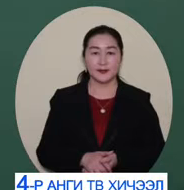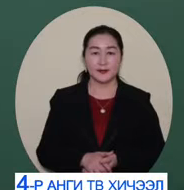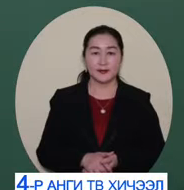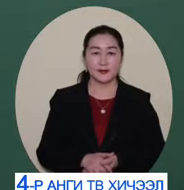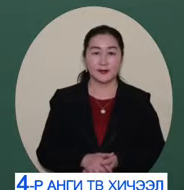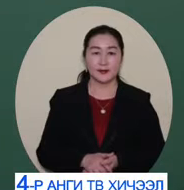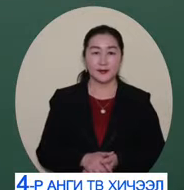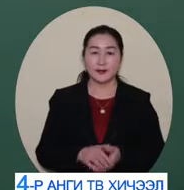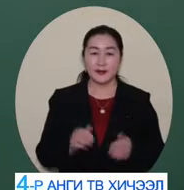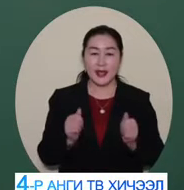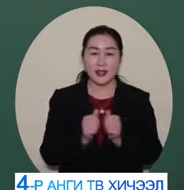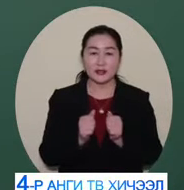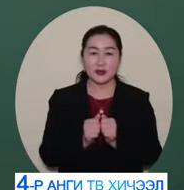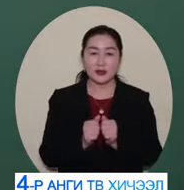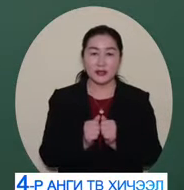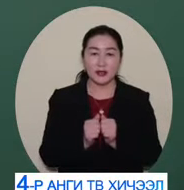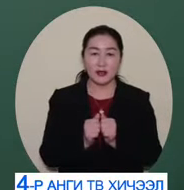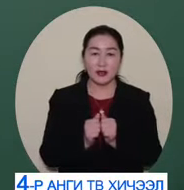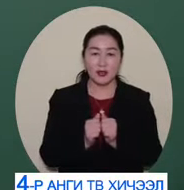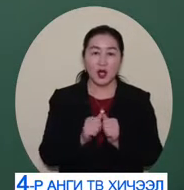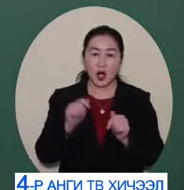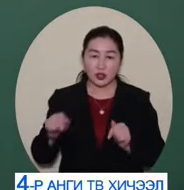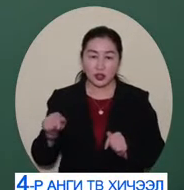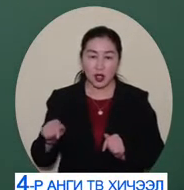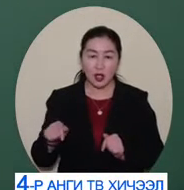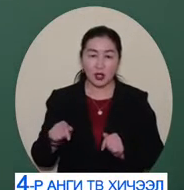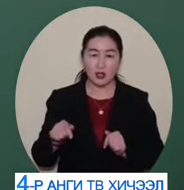найзууд? Найзууд яасан байж таарах уу?